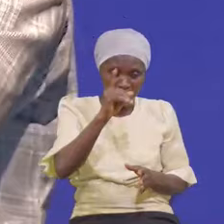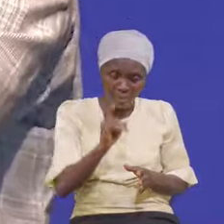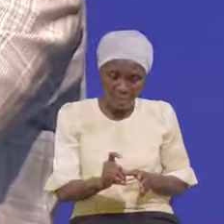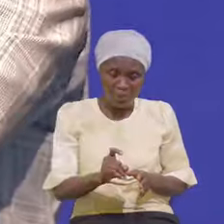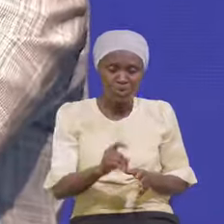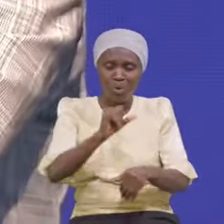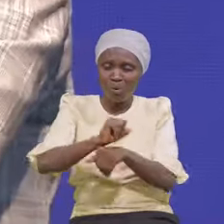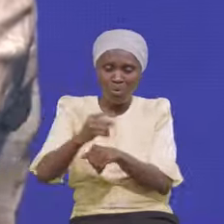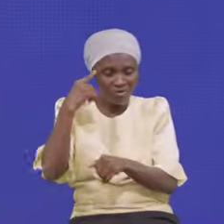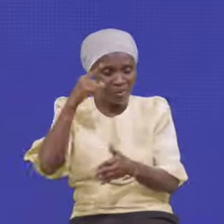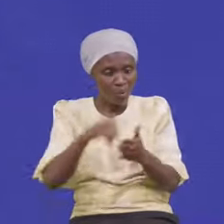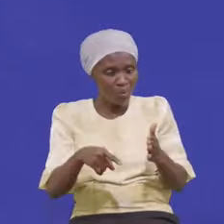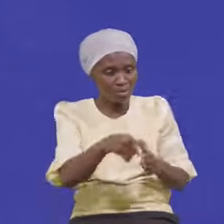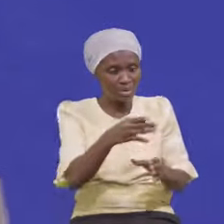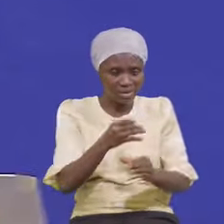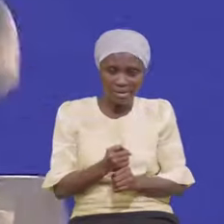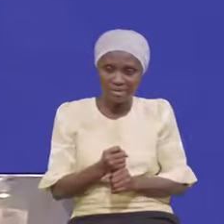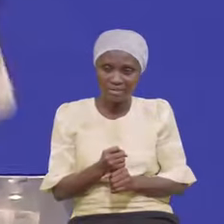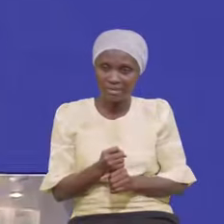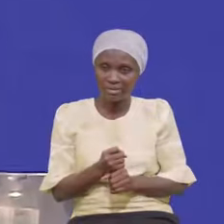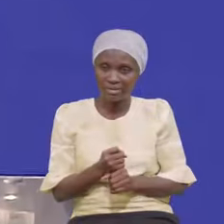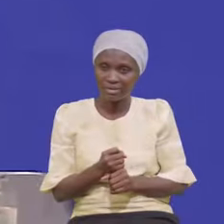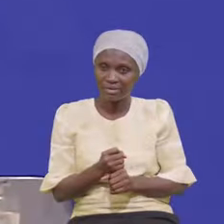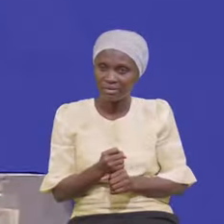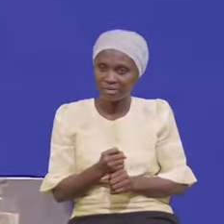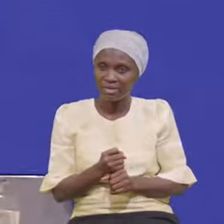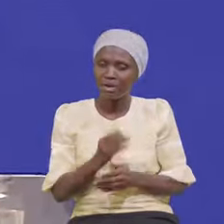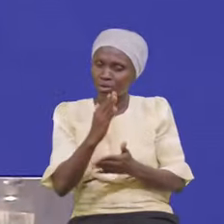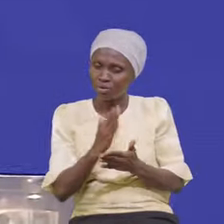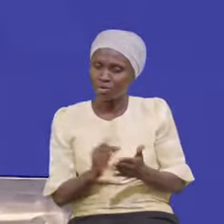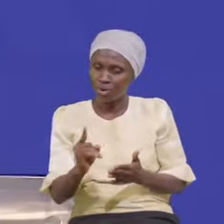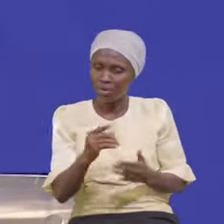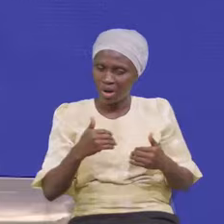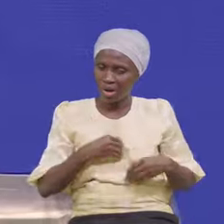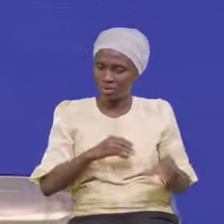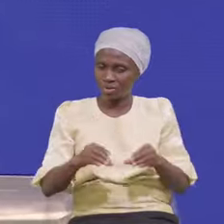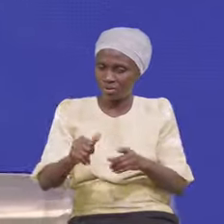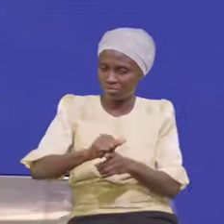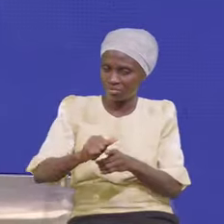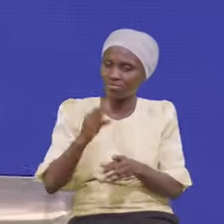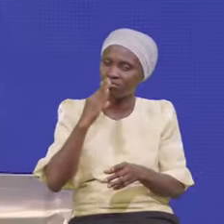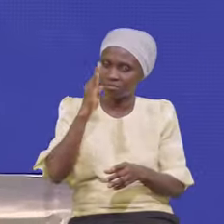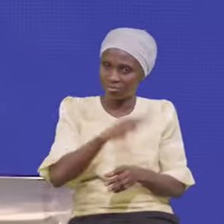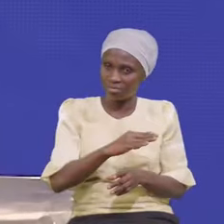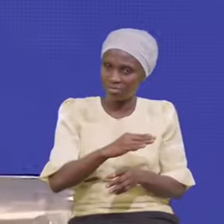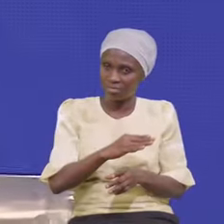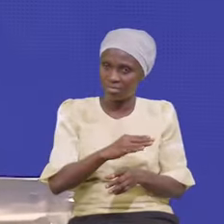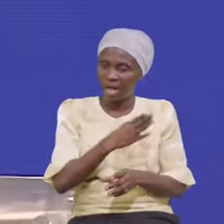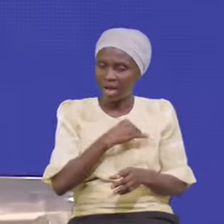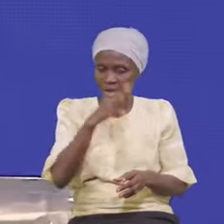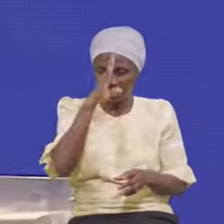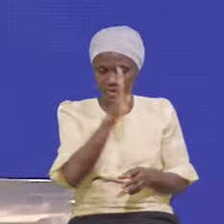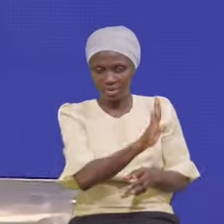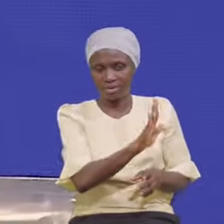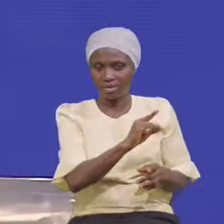what they get. వారి కావాల్సిన దాని కోసం పని చేయాలి కదా అనుకుంటారు. Somebody has done evil. ఏదైనా చెడు చేశారనుకోండి. His conscience